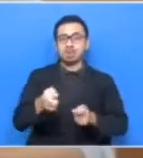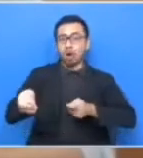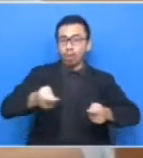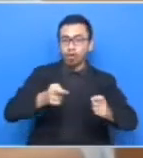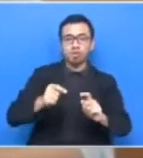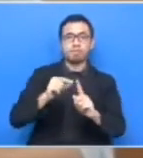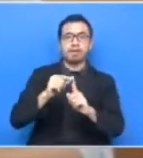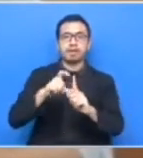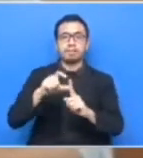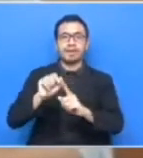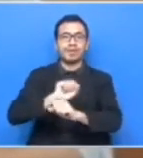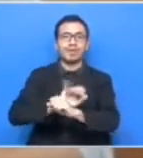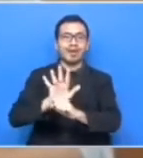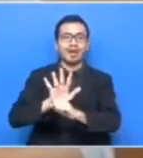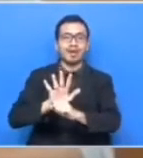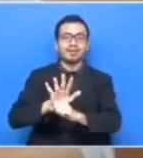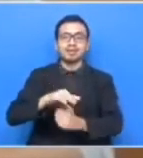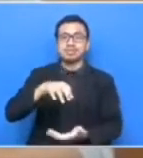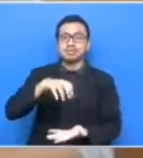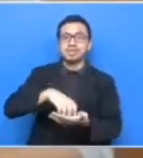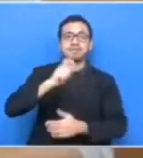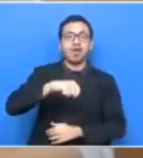gugus tugas coffee 19 di Palu Sulawesi Tengah Terima kasih Farid